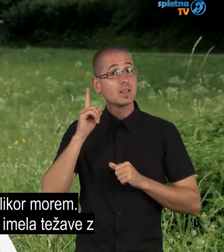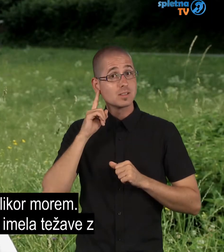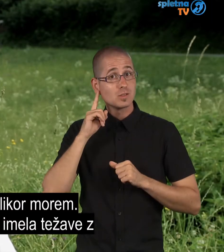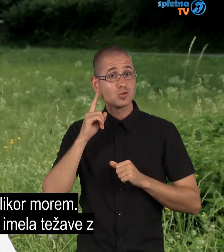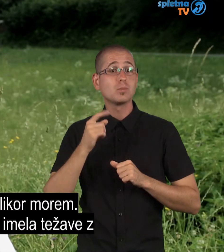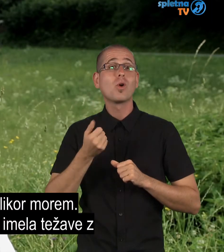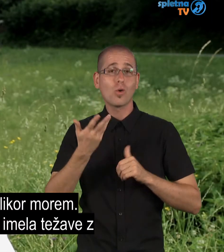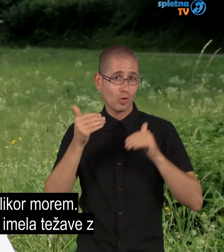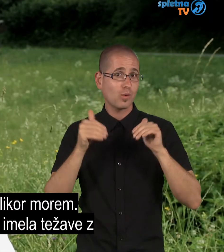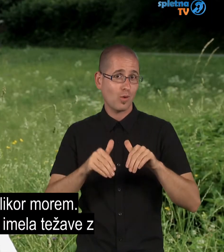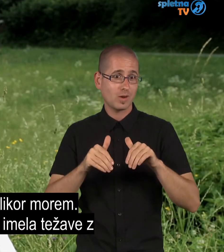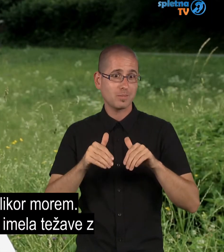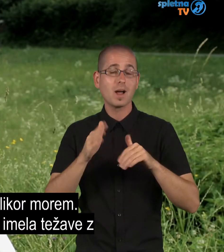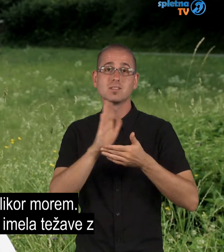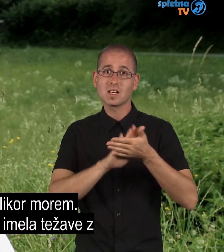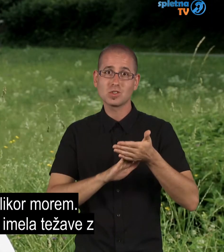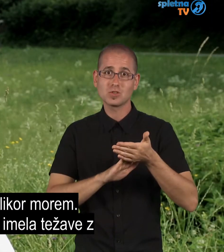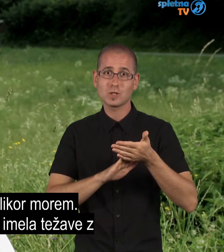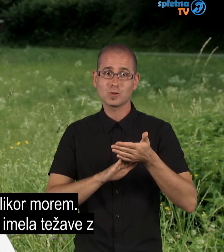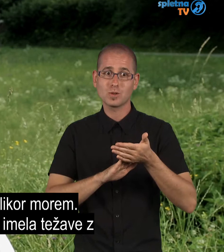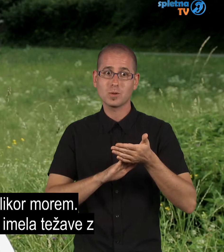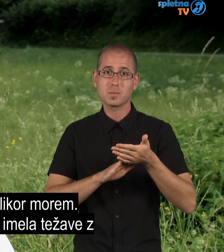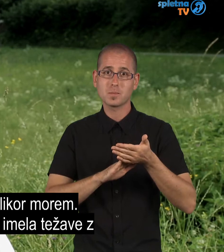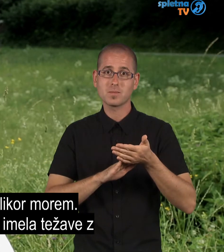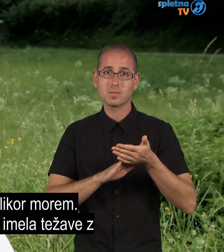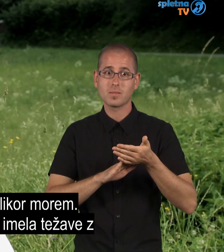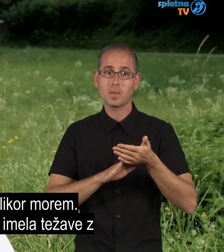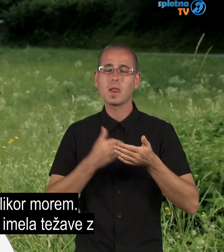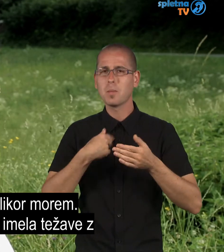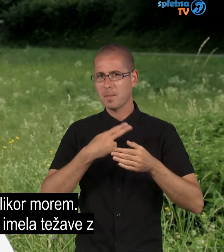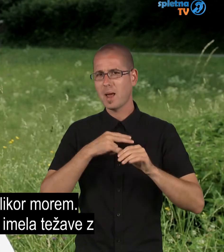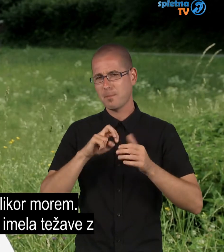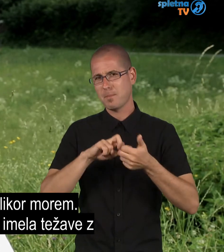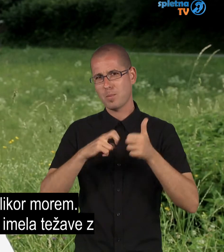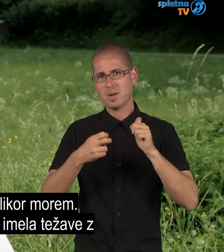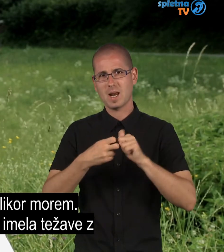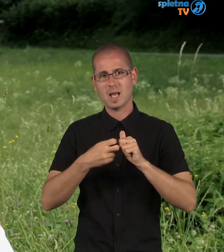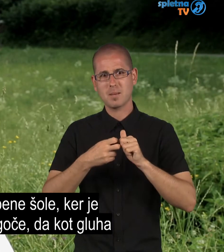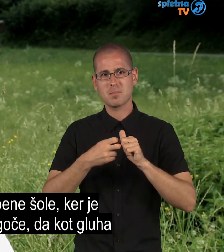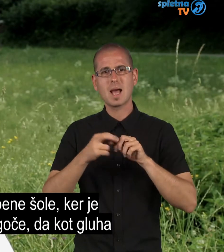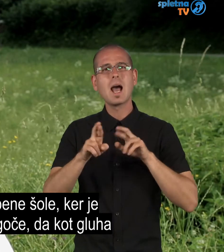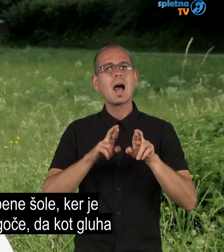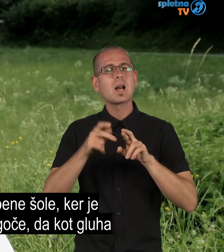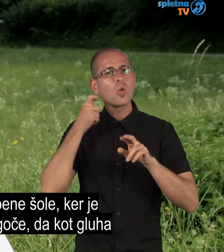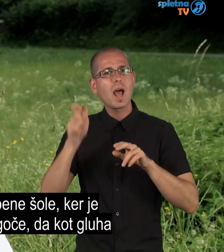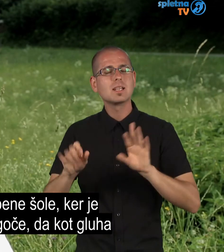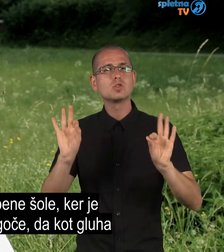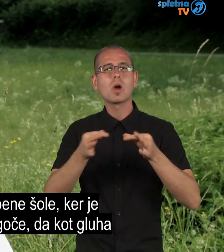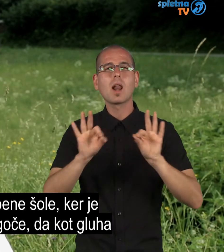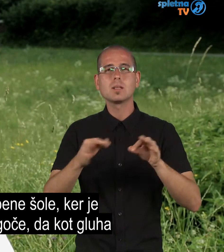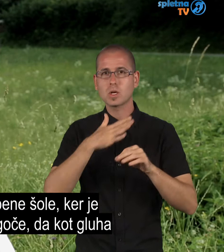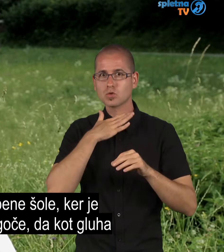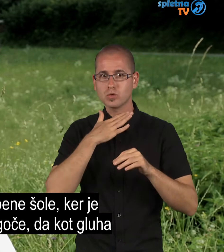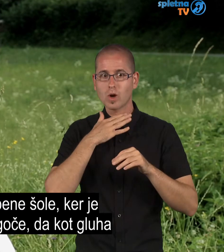vse, koliko moram. Na začetku sem imela probleme z ravnateljico glasbene